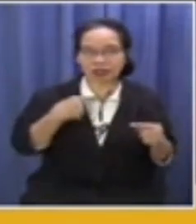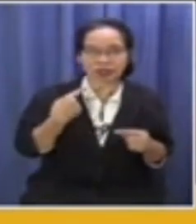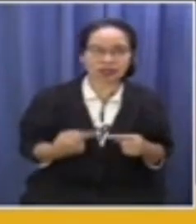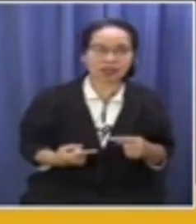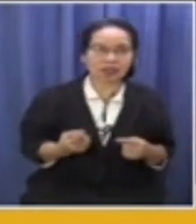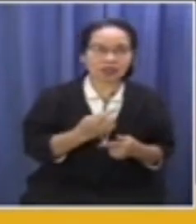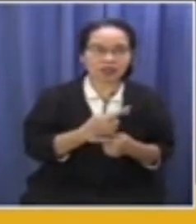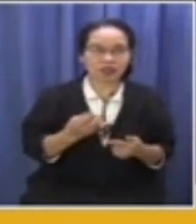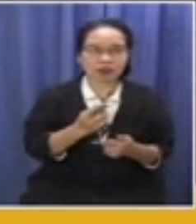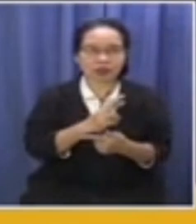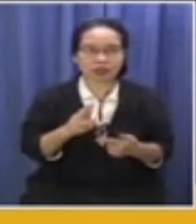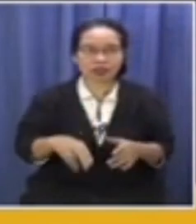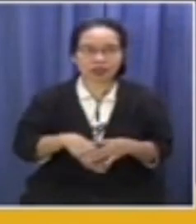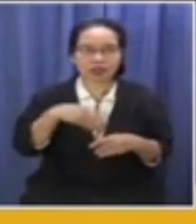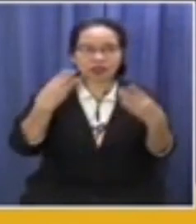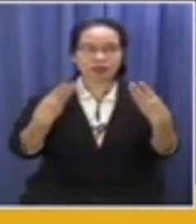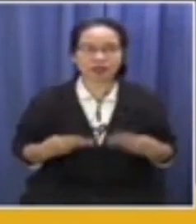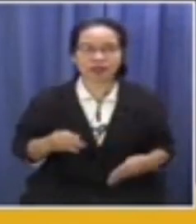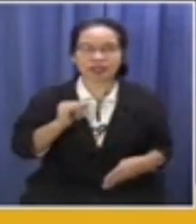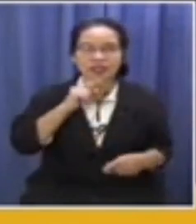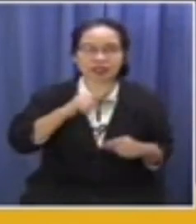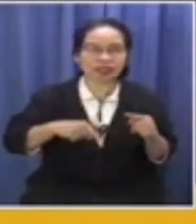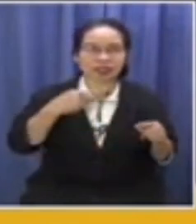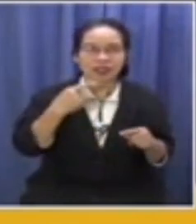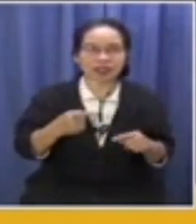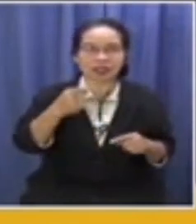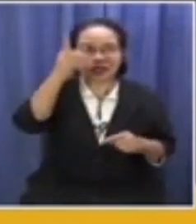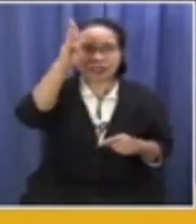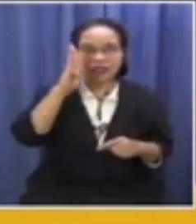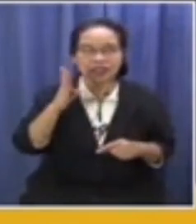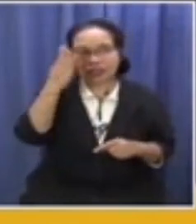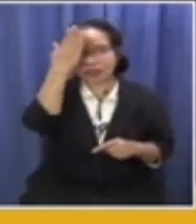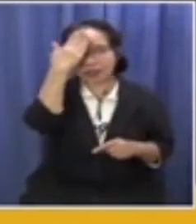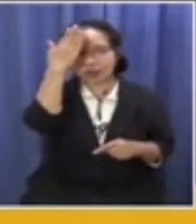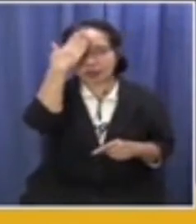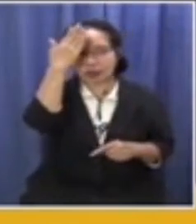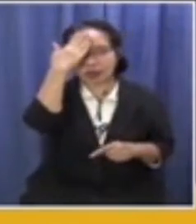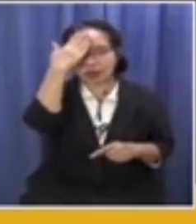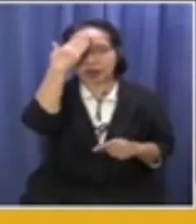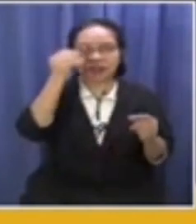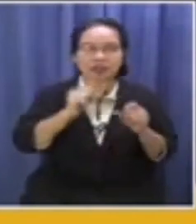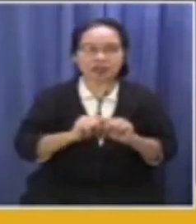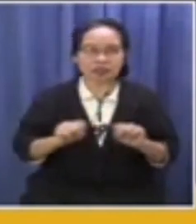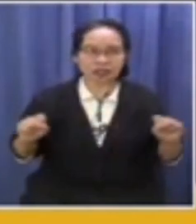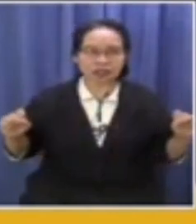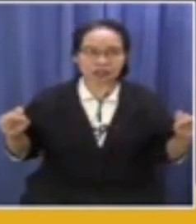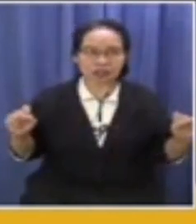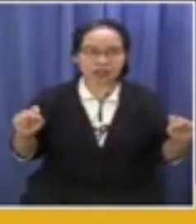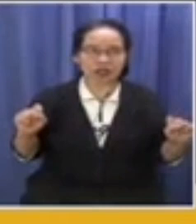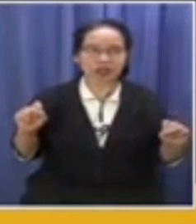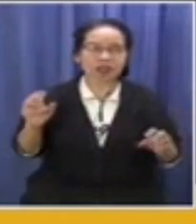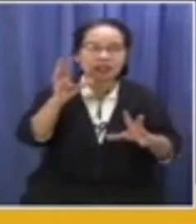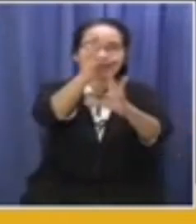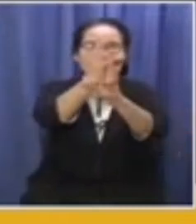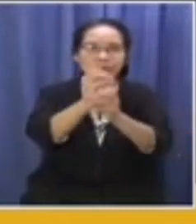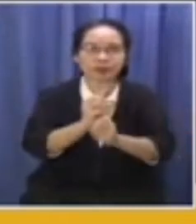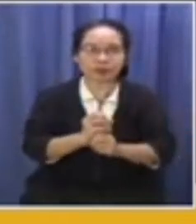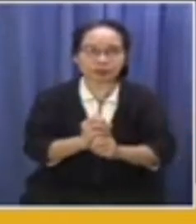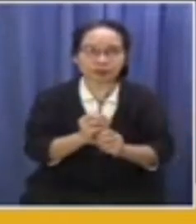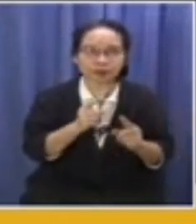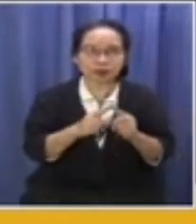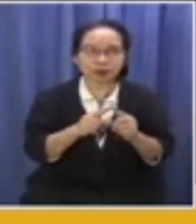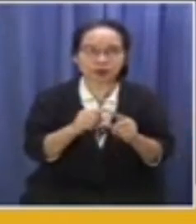wan ko o maging sa labas ng katawan Aywan ko Diyos ang nakaaalam na inagaw